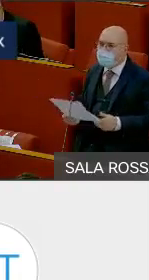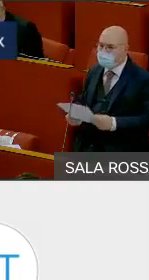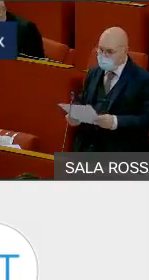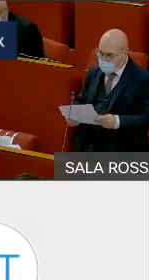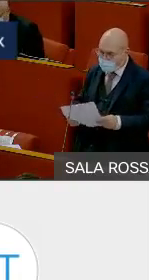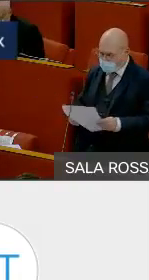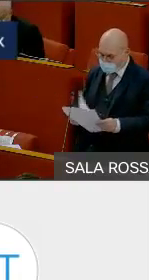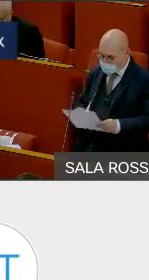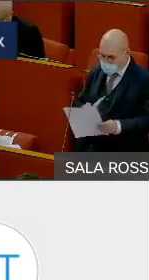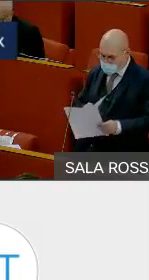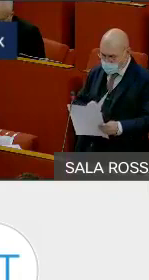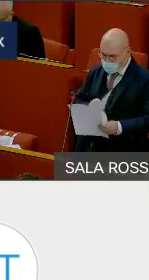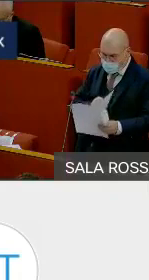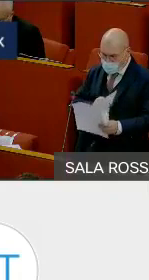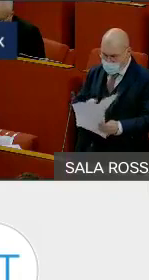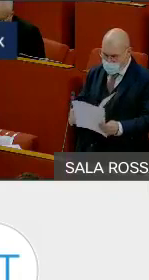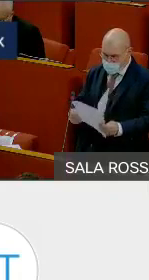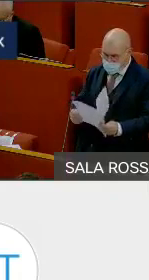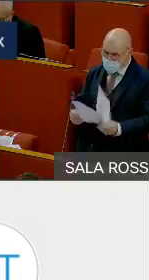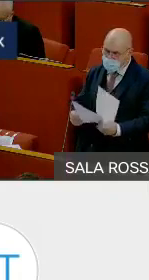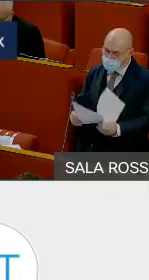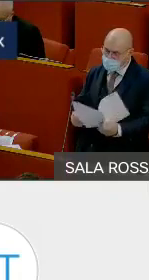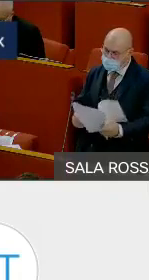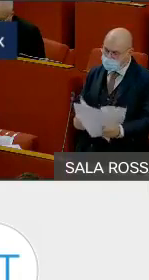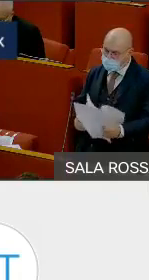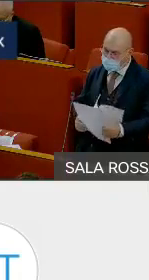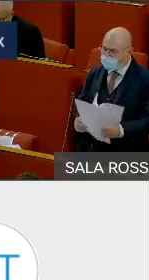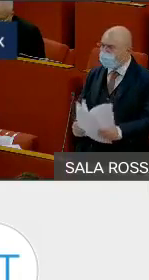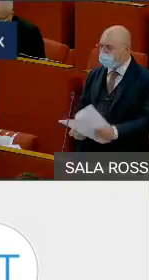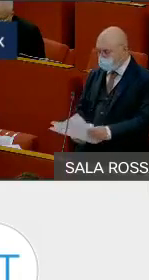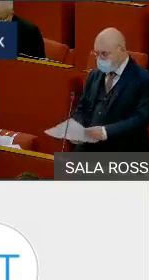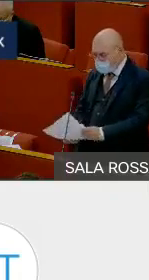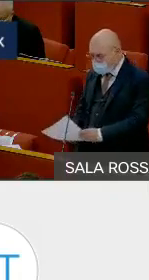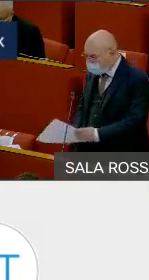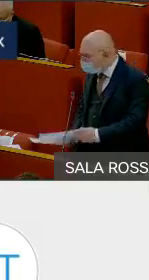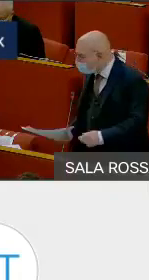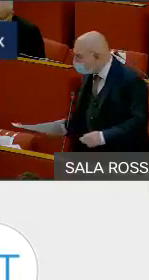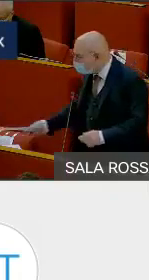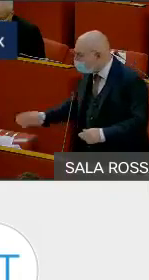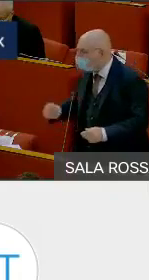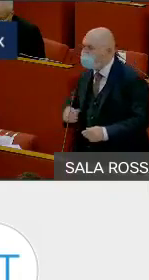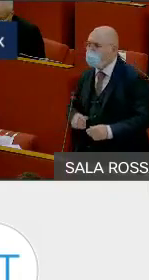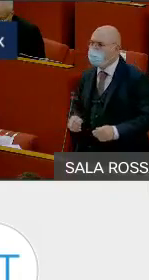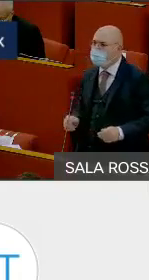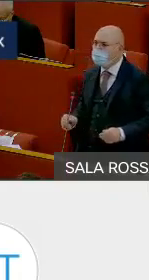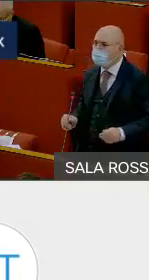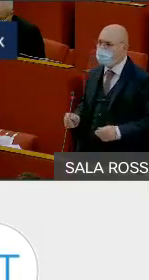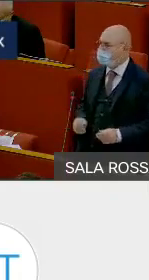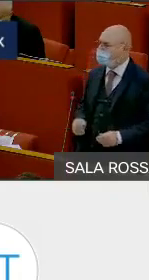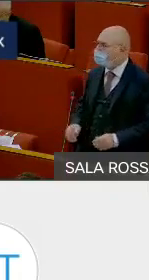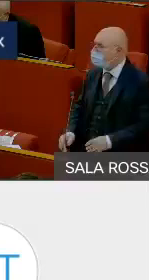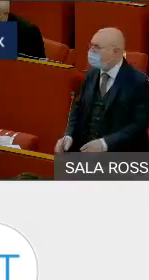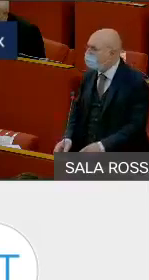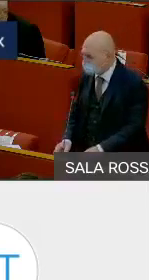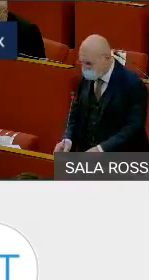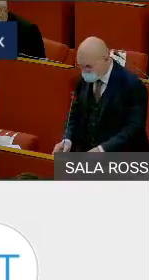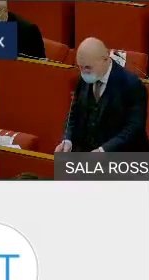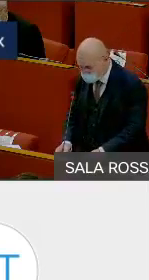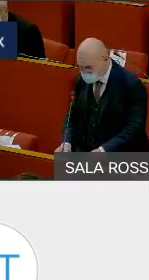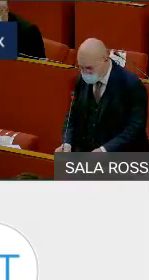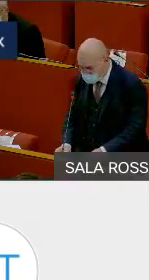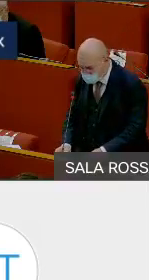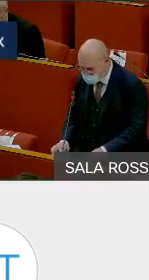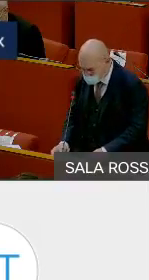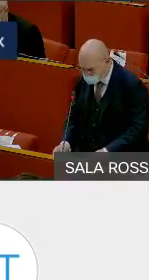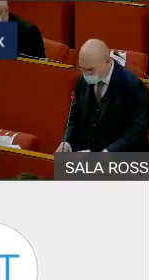addirittura e lo propongo nel mio intervento del 134 la possibilità di arrivare alla demolizione del manufatto che è stato